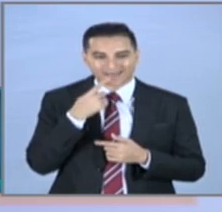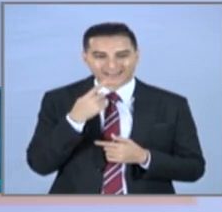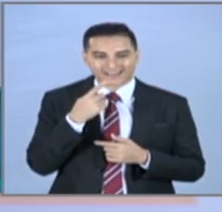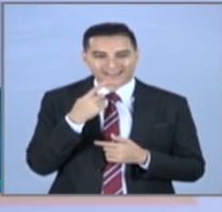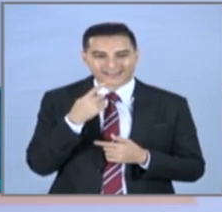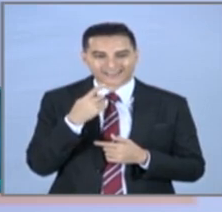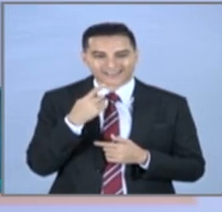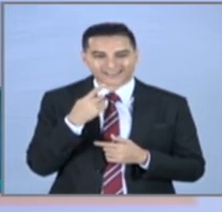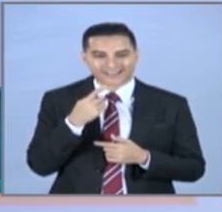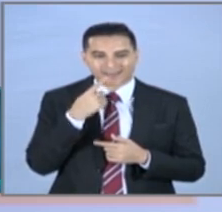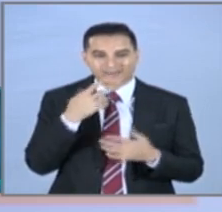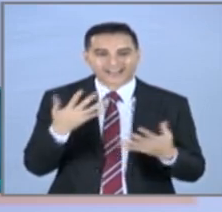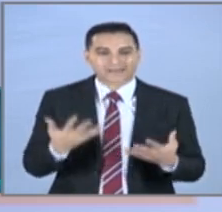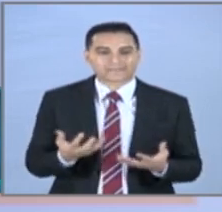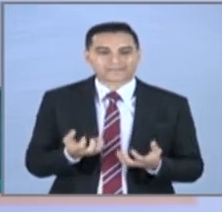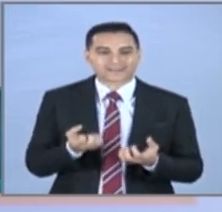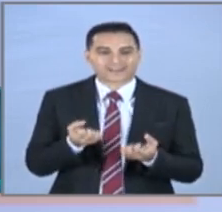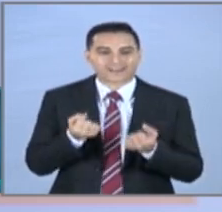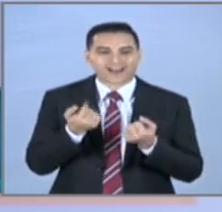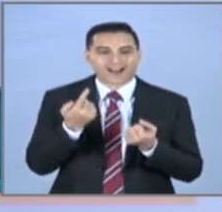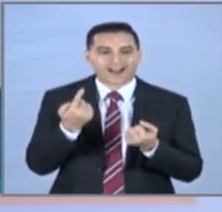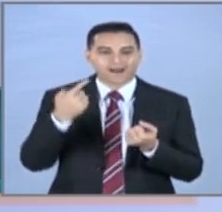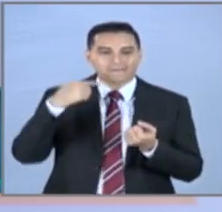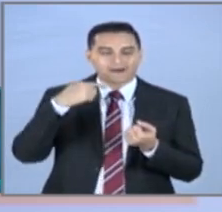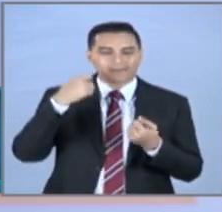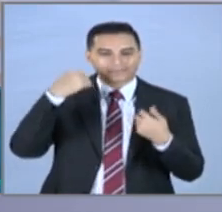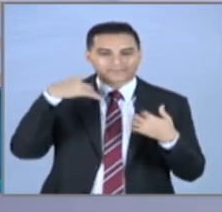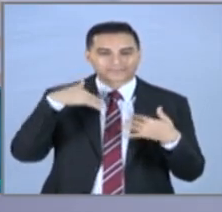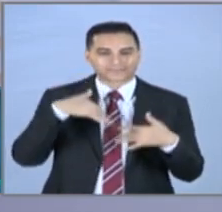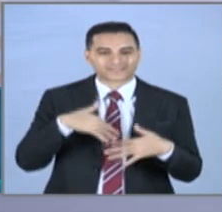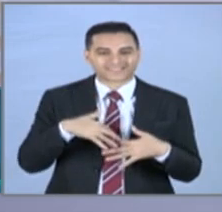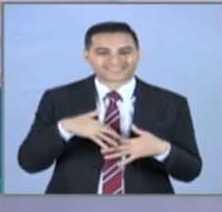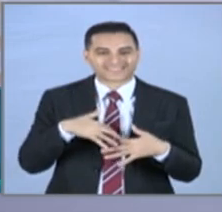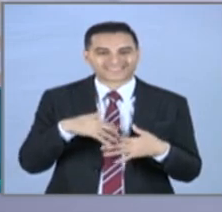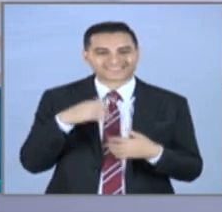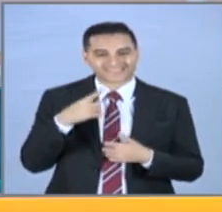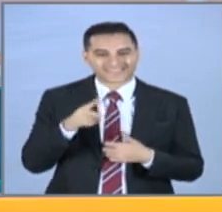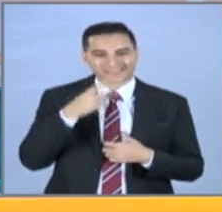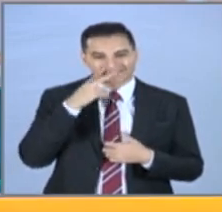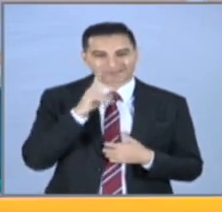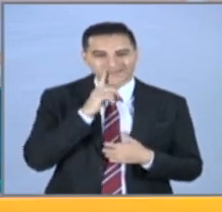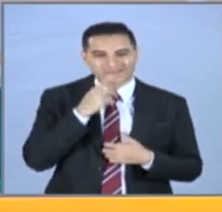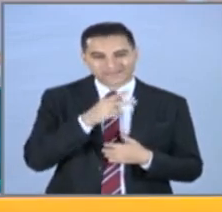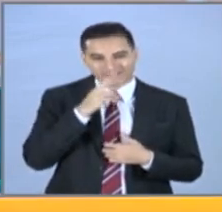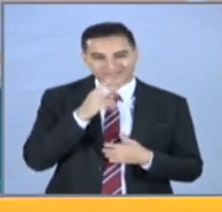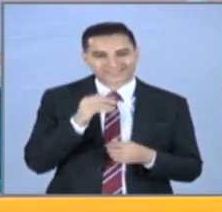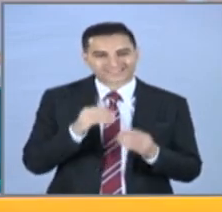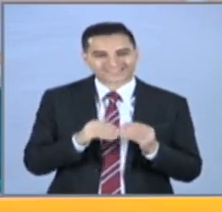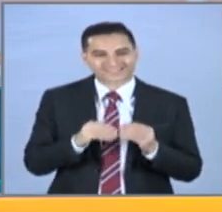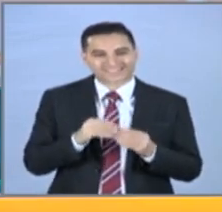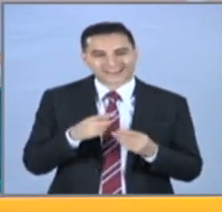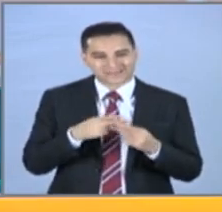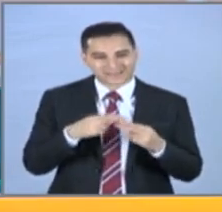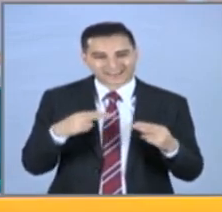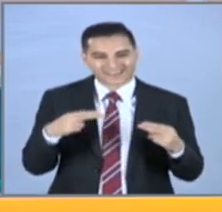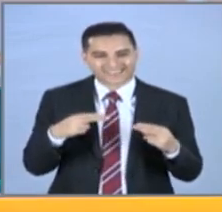إيه؟ اللي يشيل قربة مخروبة. اللي بيشيل قربة مخروبة. هذا المثل. بتخر على دماغه. ما هي بتكملها